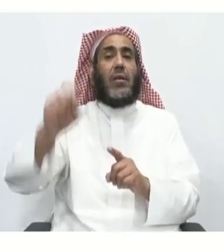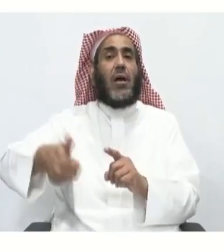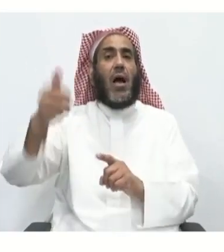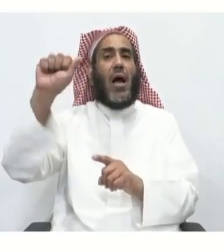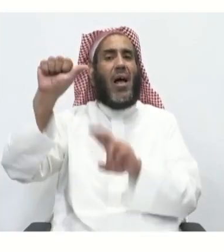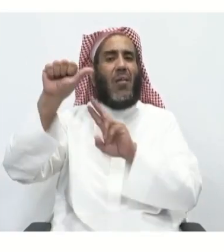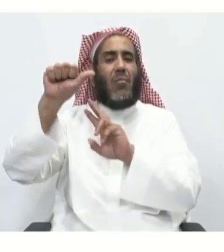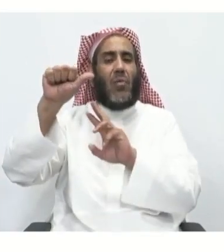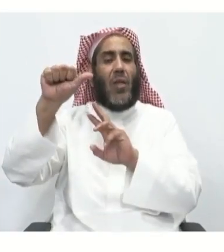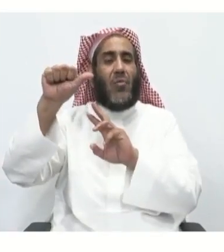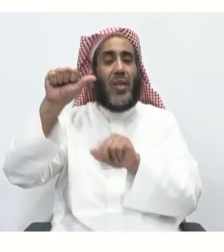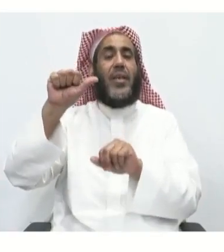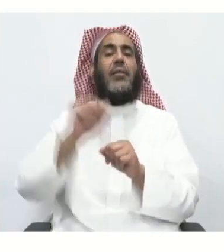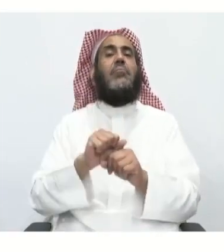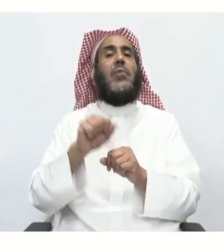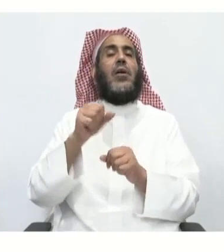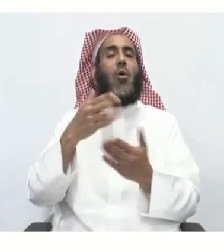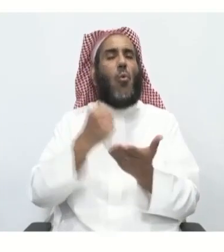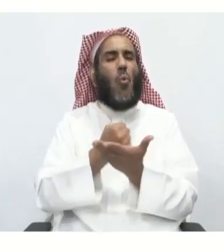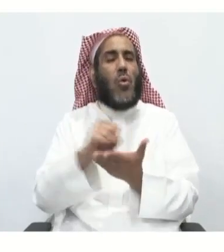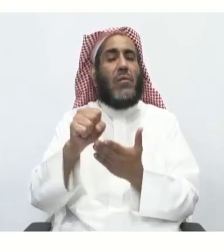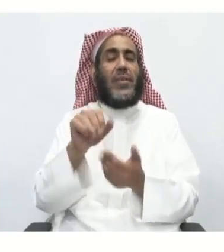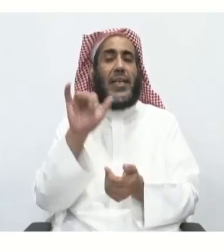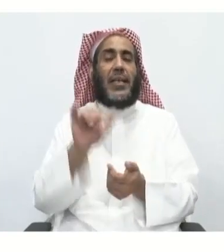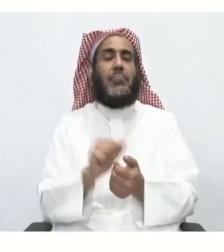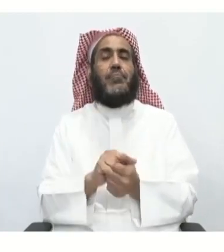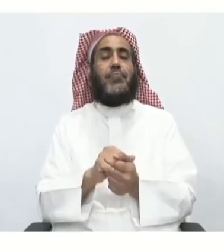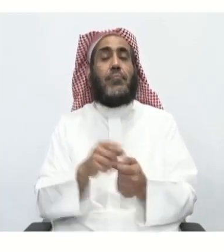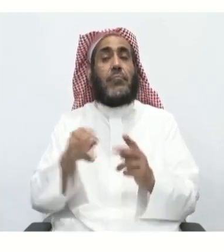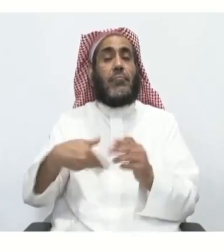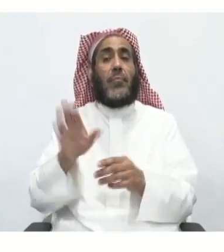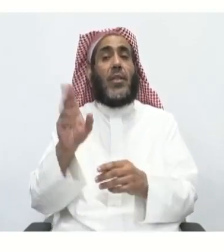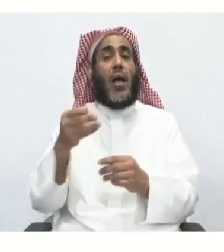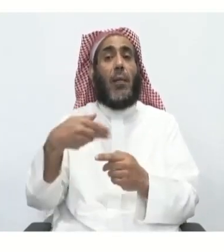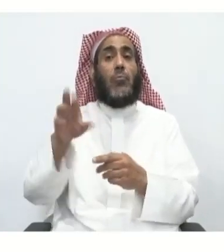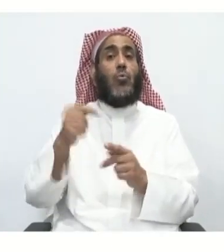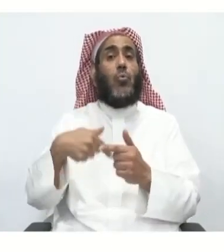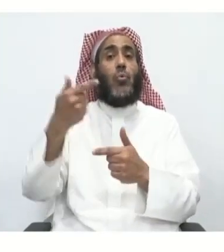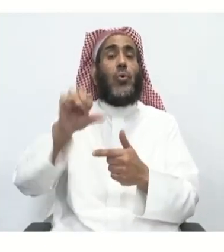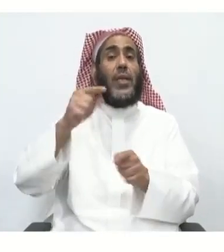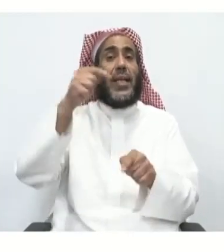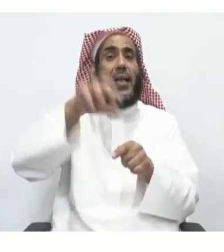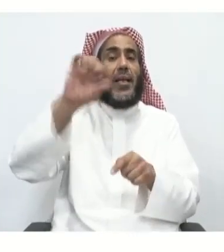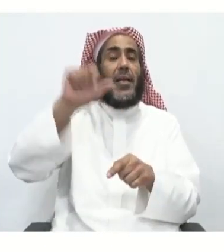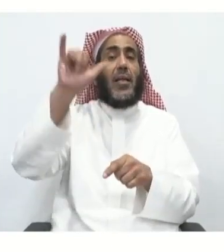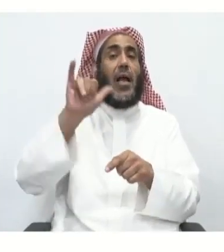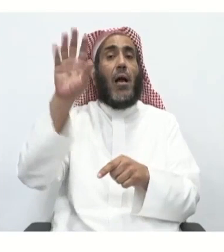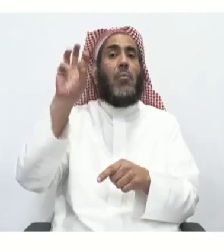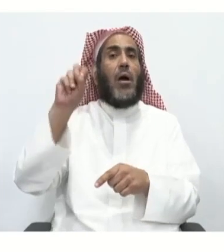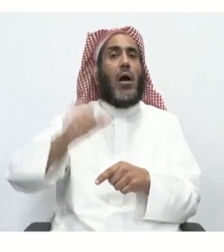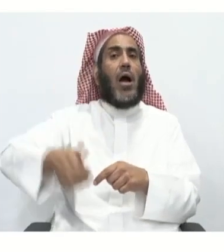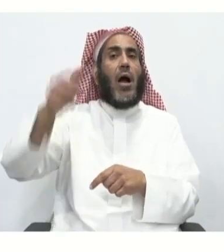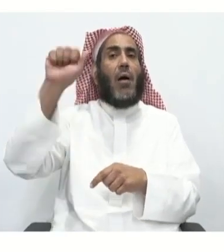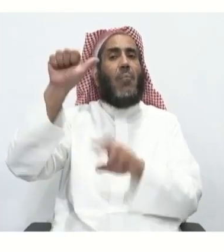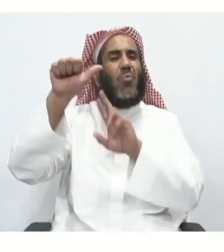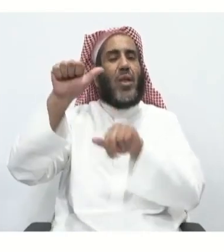محذوفه تقول هذا قاض فحذفت الياء واقول ايضا ذهبت الى قاض ذهبت الى قاض ايضا حذفت هنا هنا